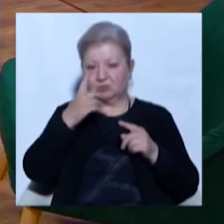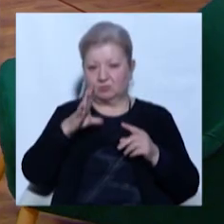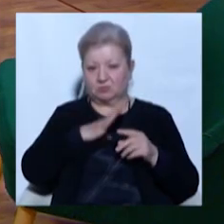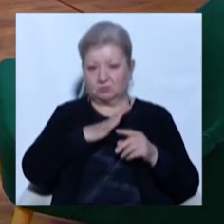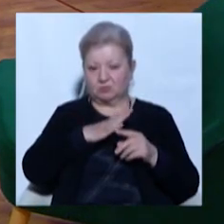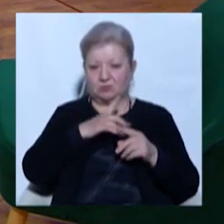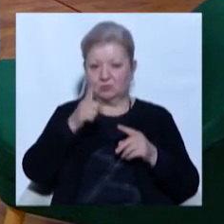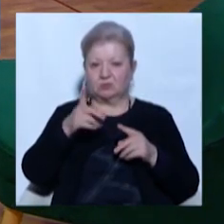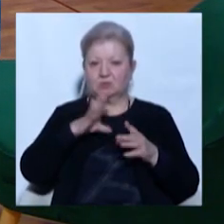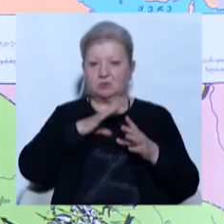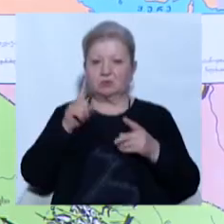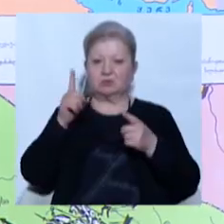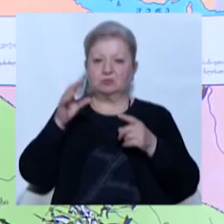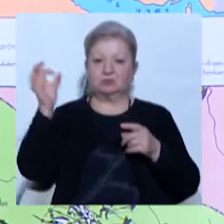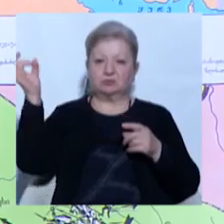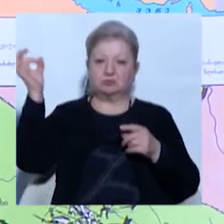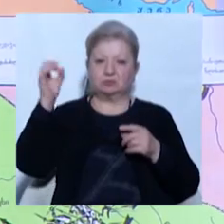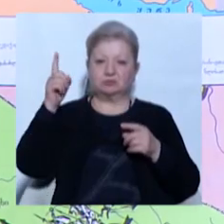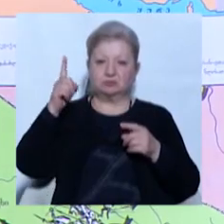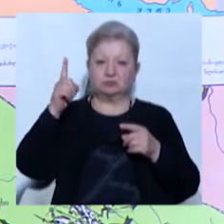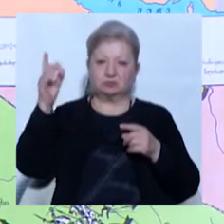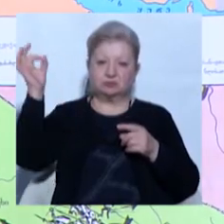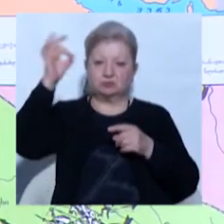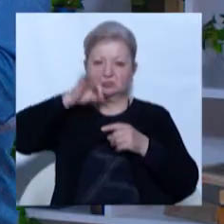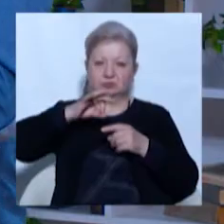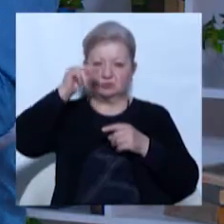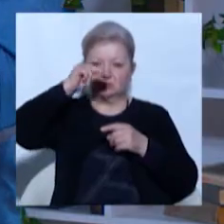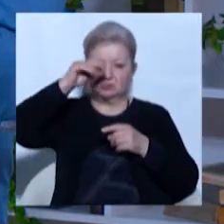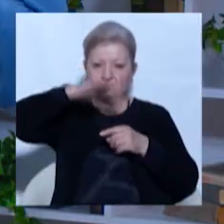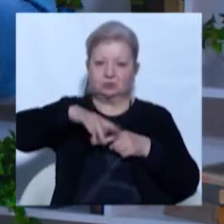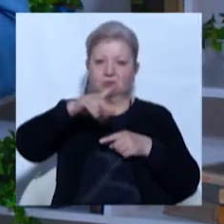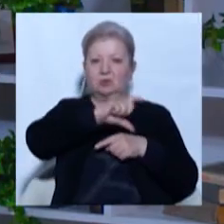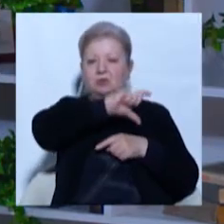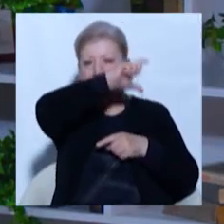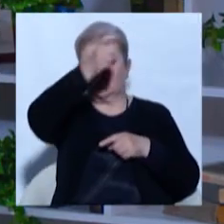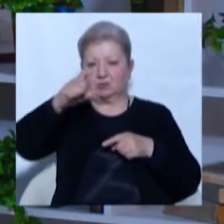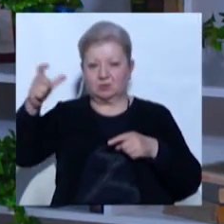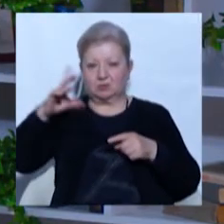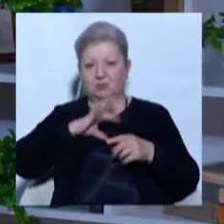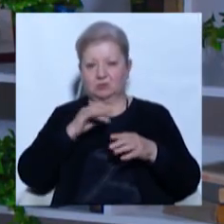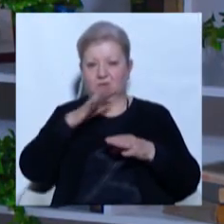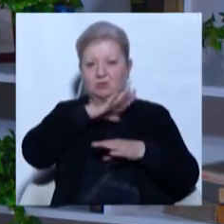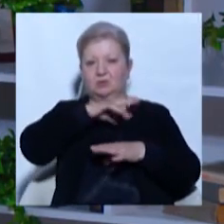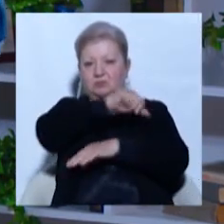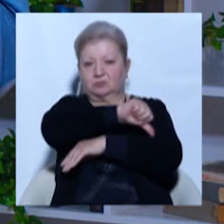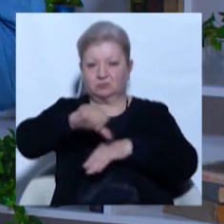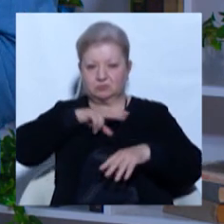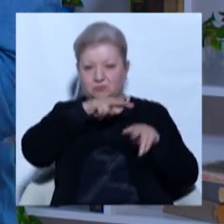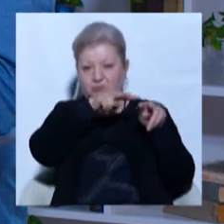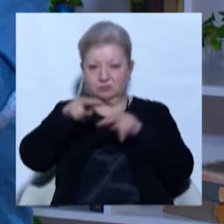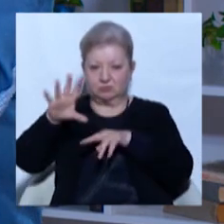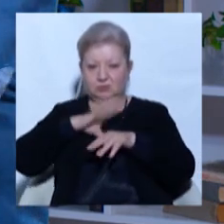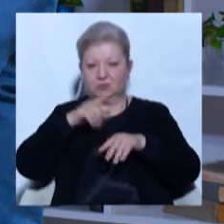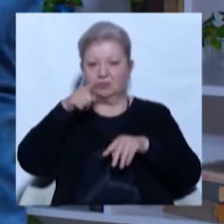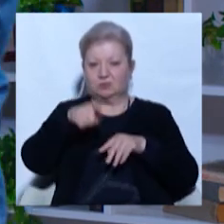იყო კვლავ და კვლავ ჩრდილო კავკასიის გადმოსასვლელების დაცვა. ვინაიდან ვინც ჩრდილო კავკასიის გადმოსასვლელებს აკონტროლებდა, მის ხელში